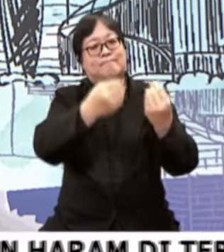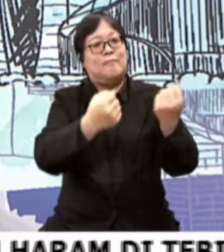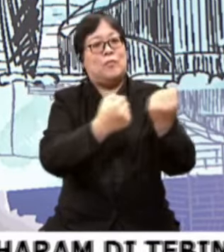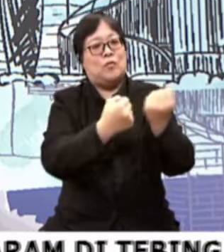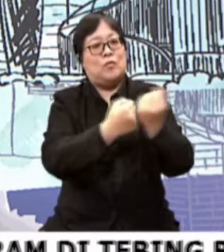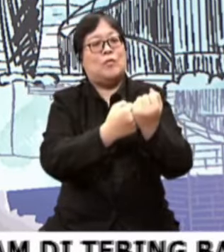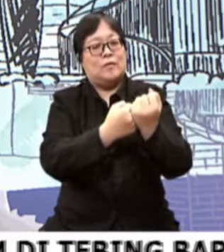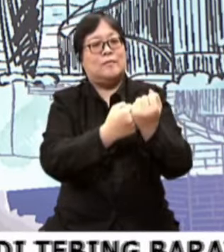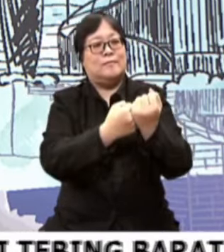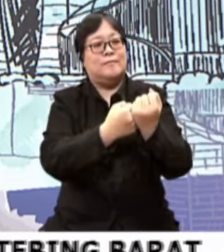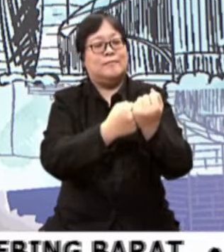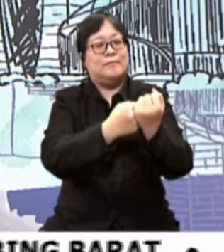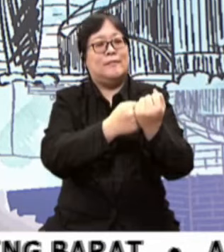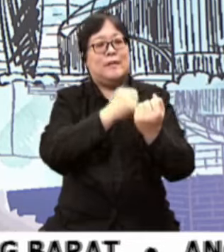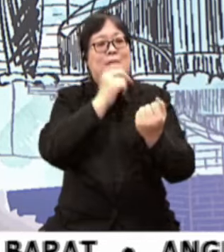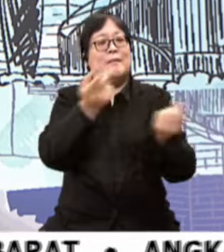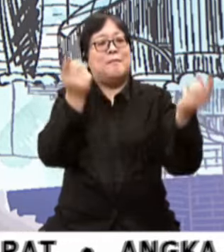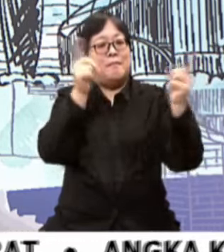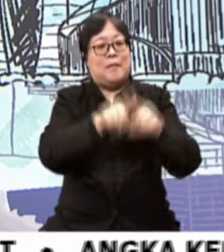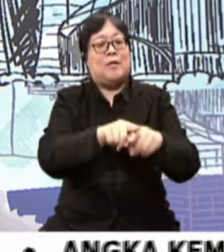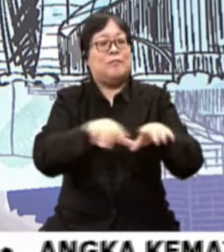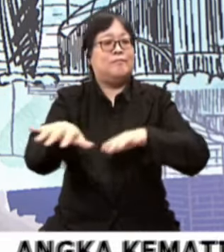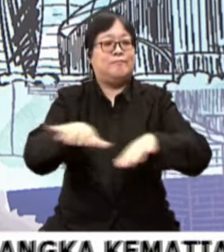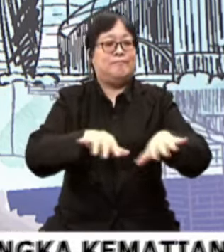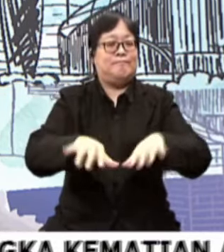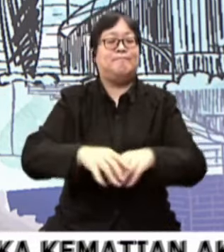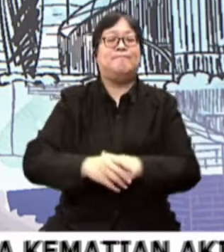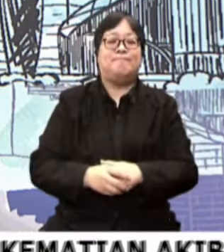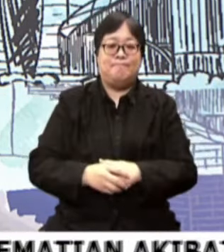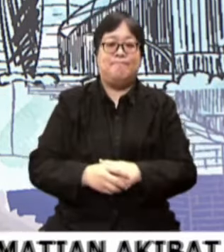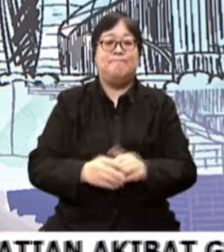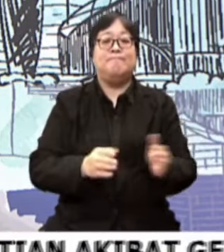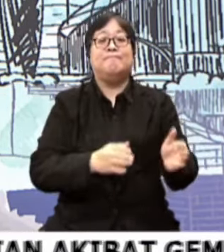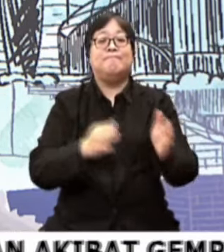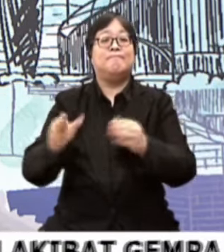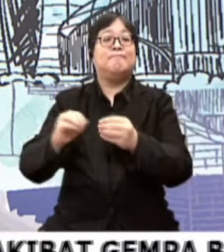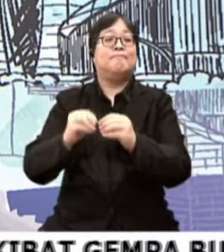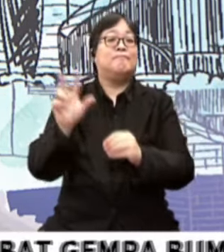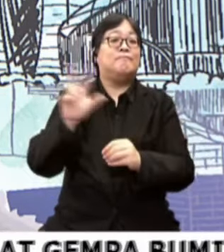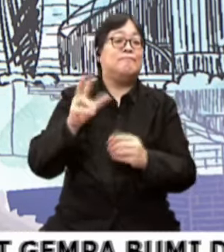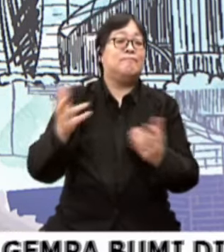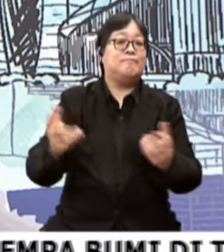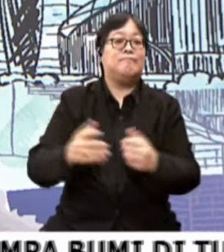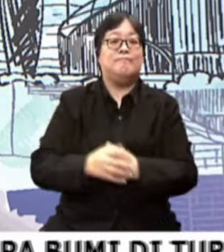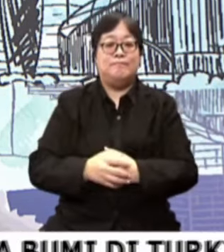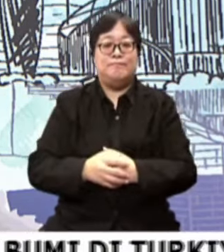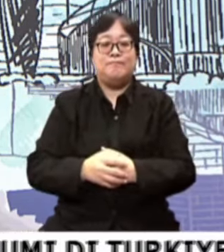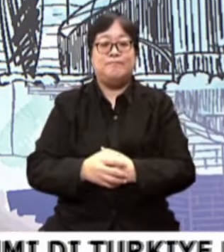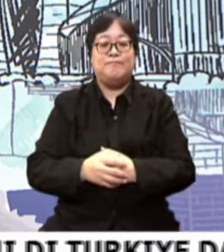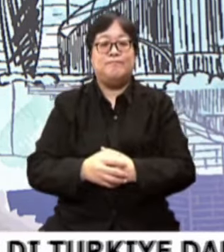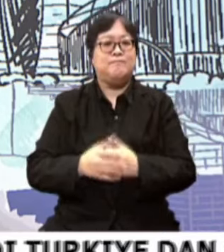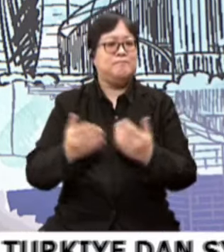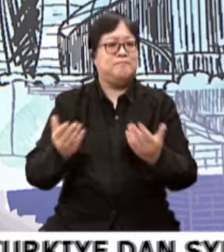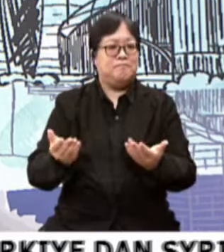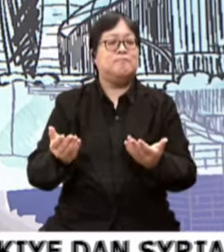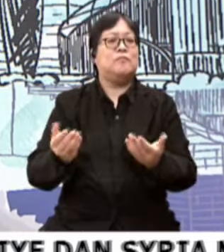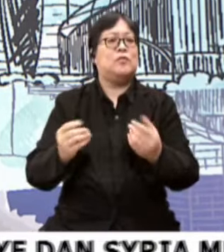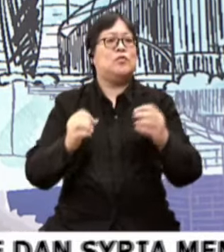moral kepada negara yang terlibat berkenaan baik dan soalan yang ketiga berkenaan dengan Apakah